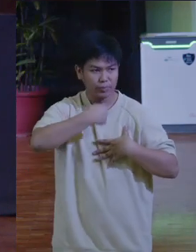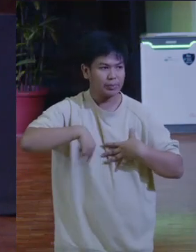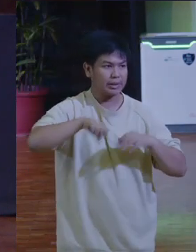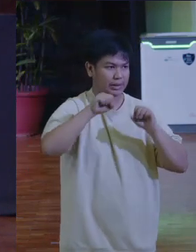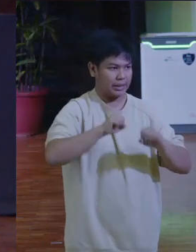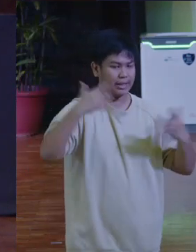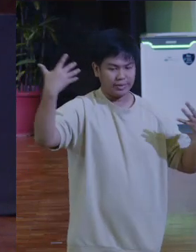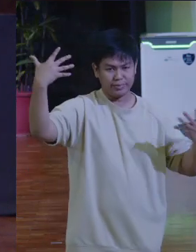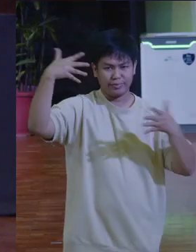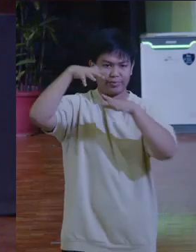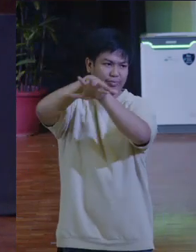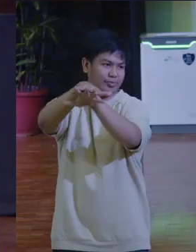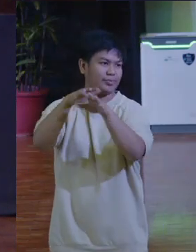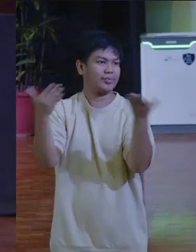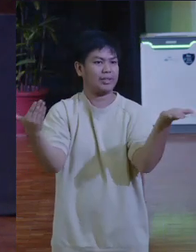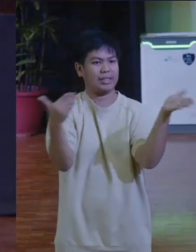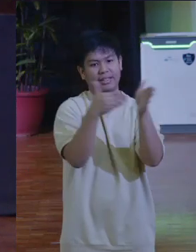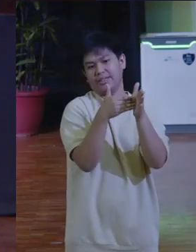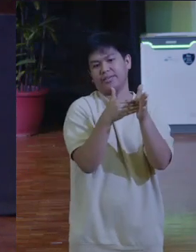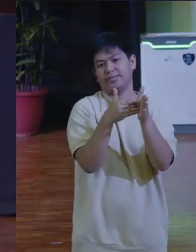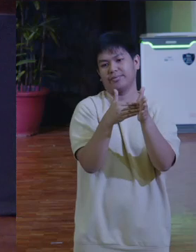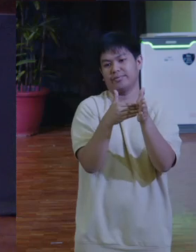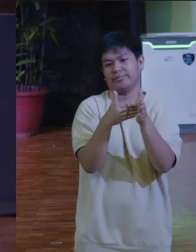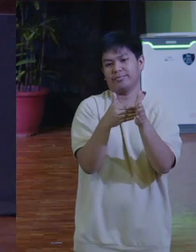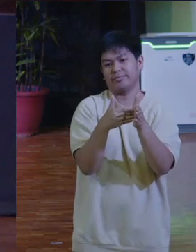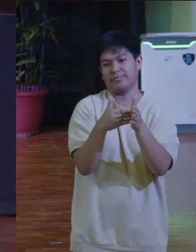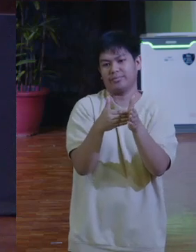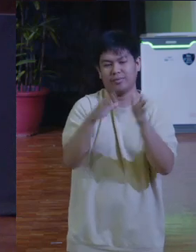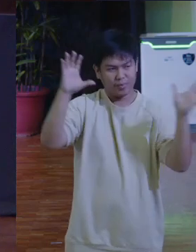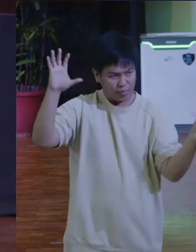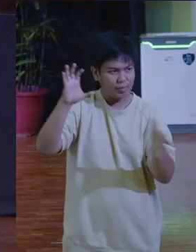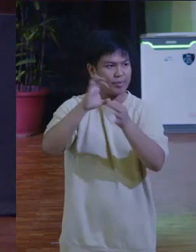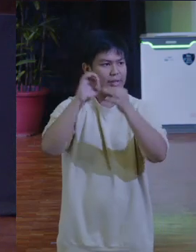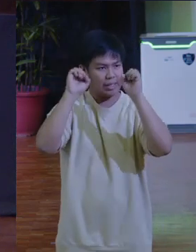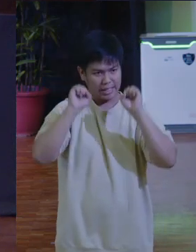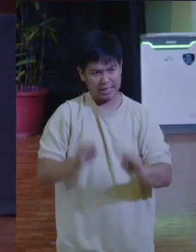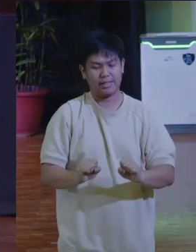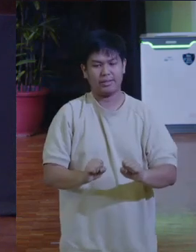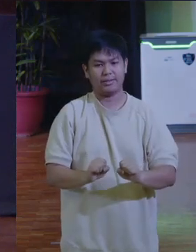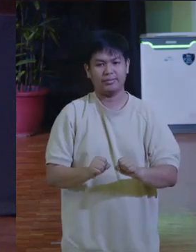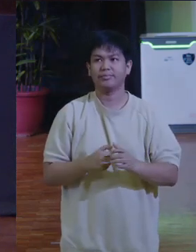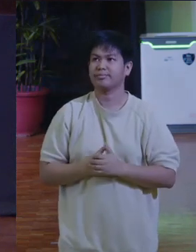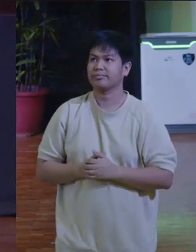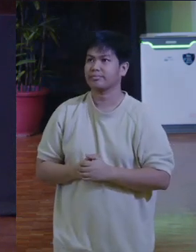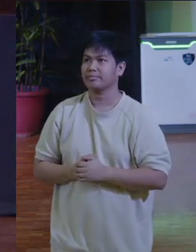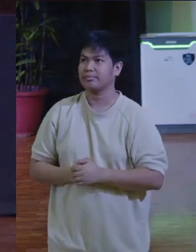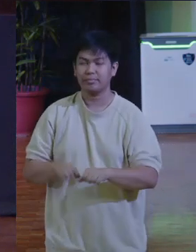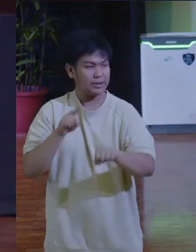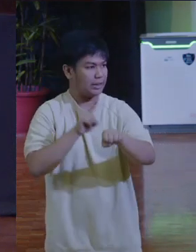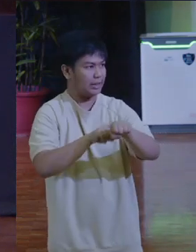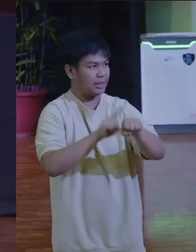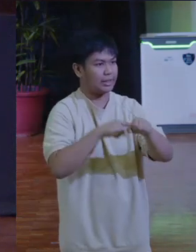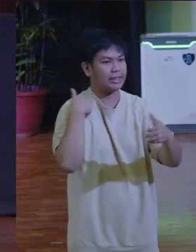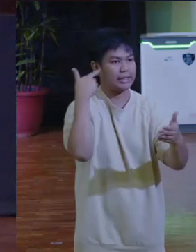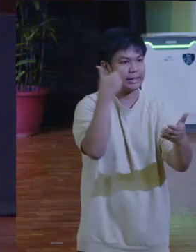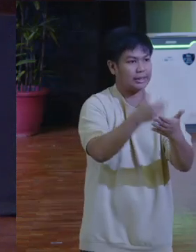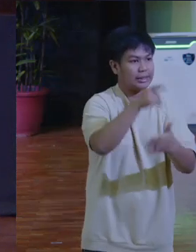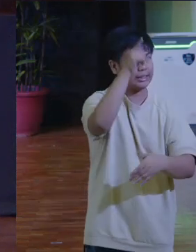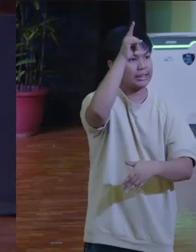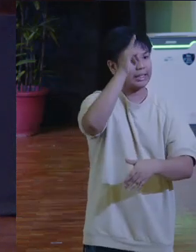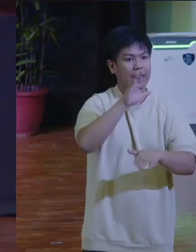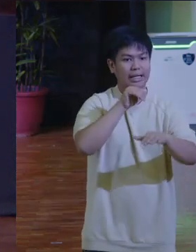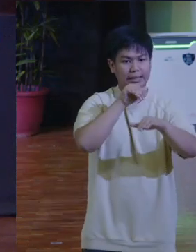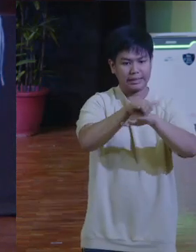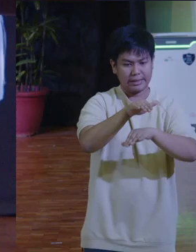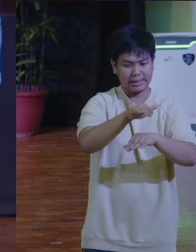manumbalik. Galatians 4:4-5. But when the fullness of the time had come, God sent forth